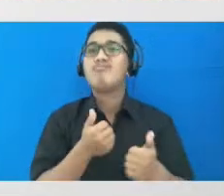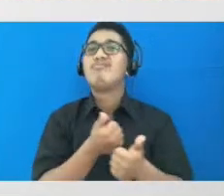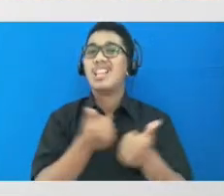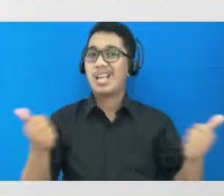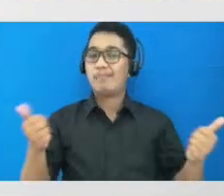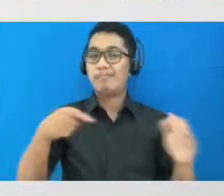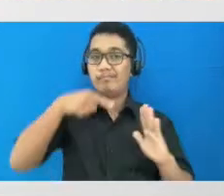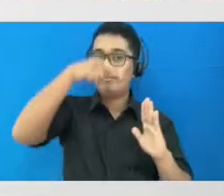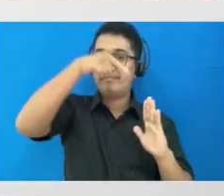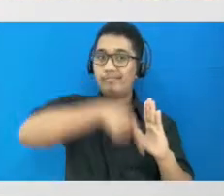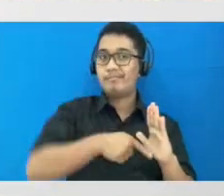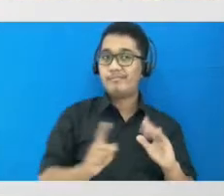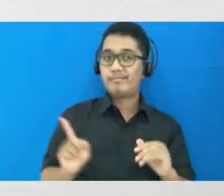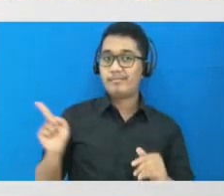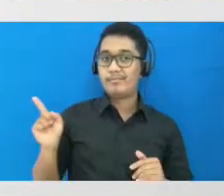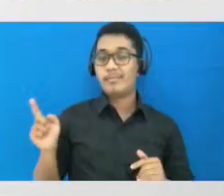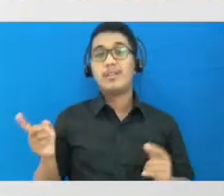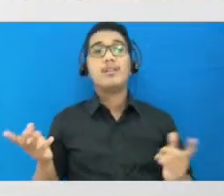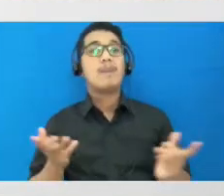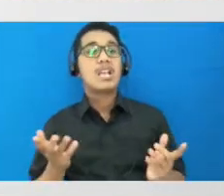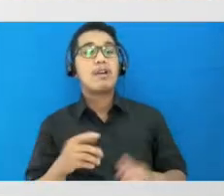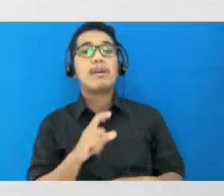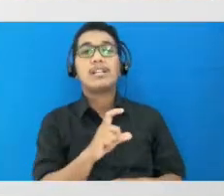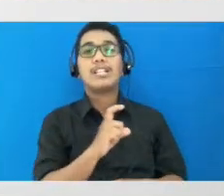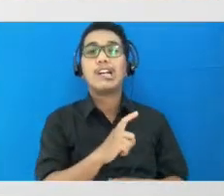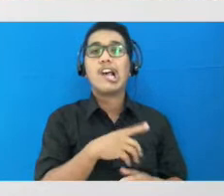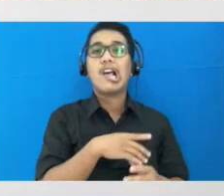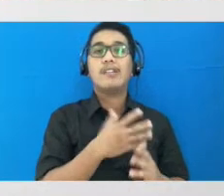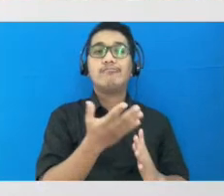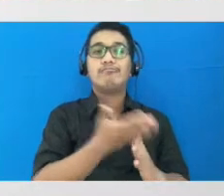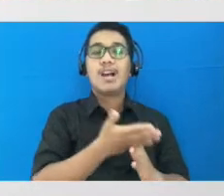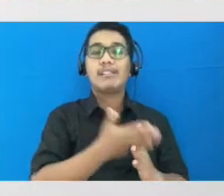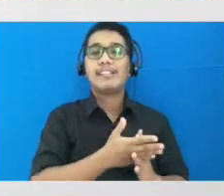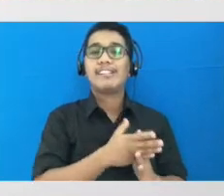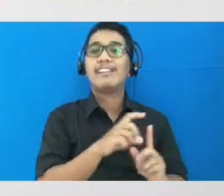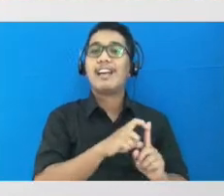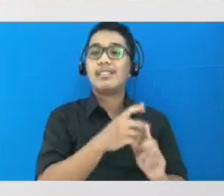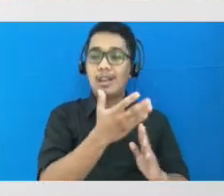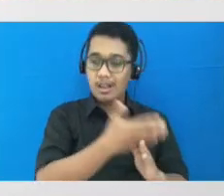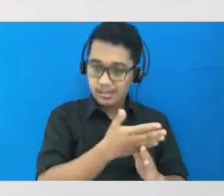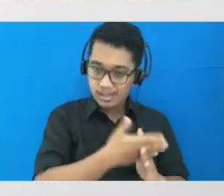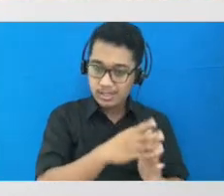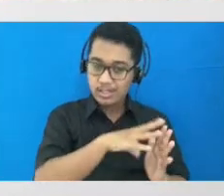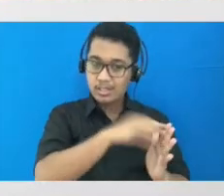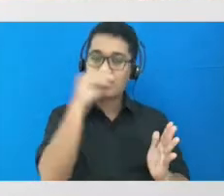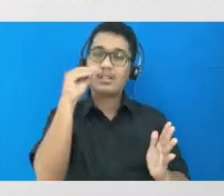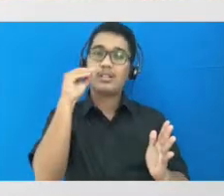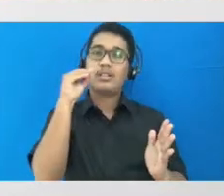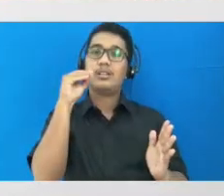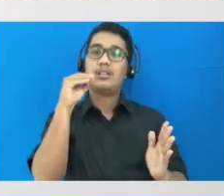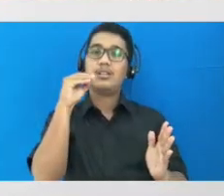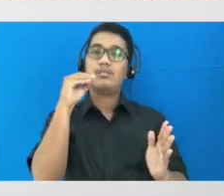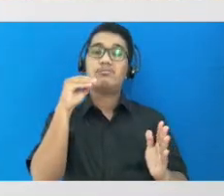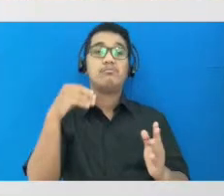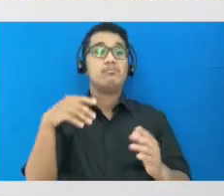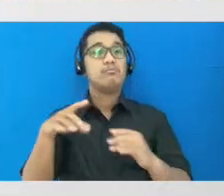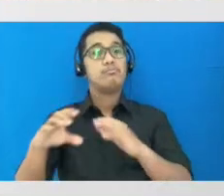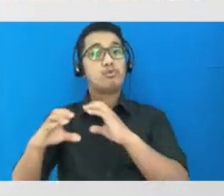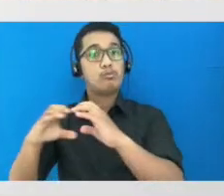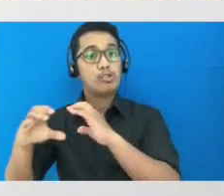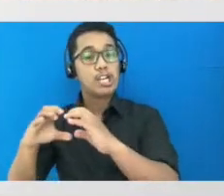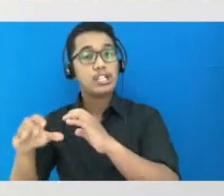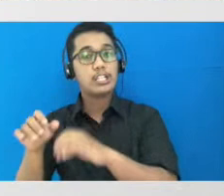dia mengakses data tersebut, melakukan komunikasi dengan pelaku,